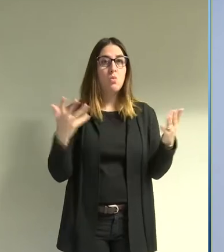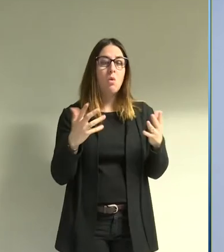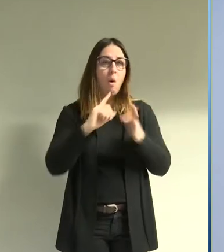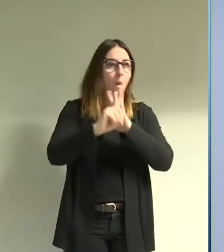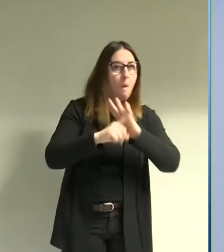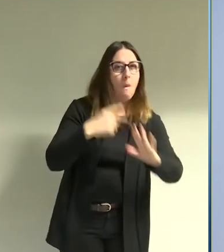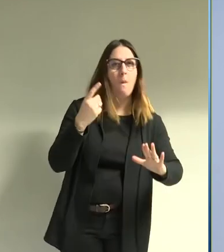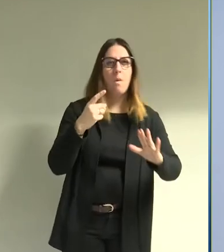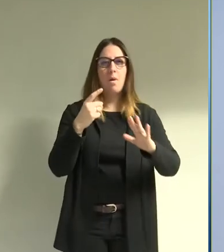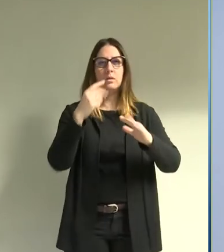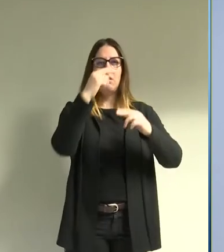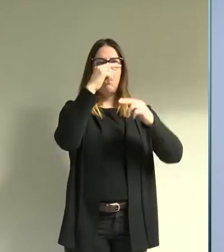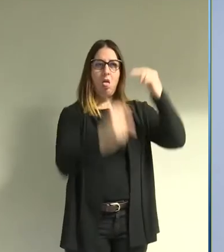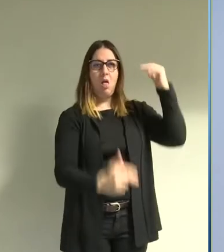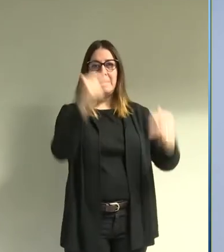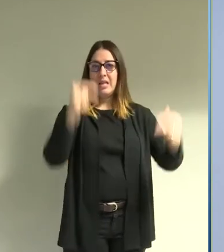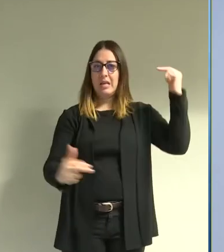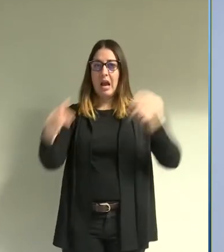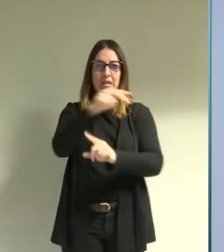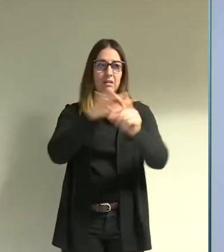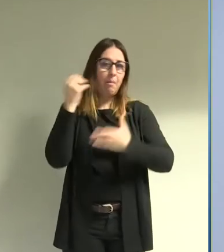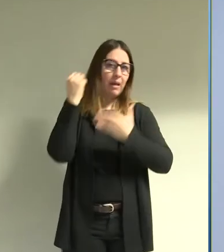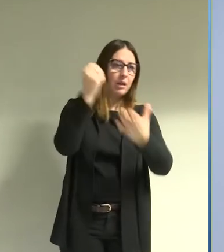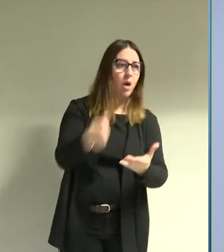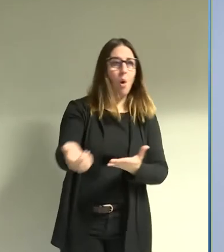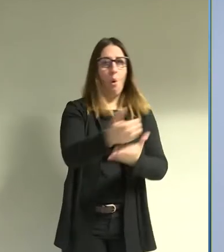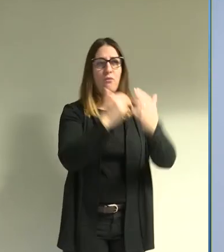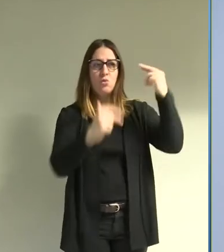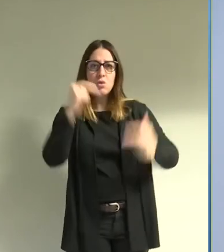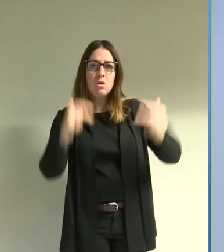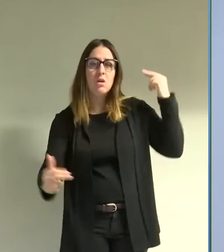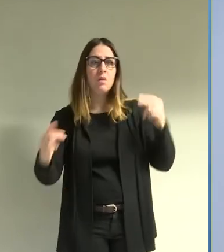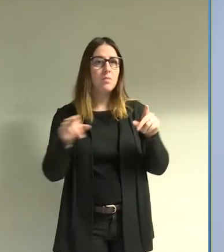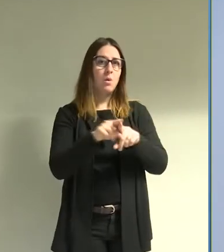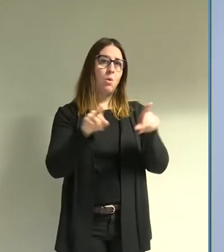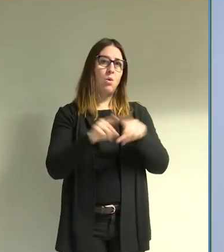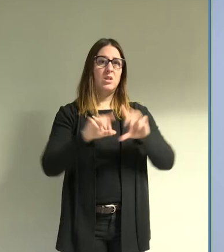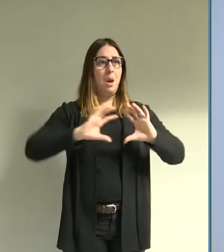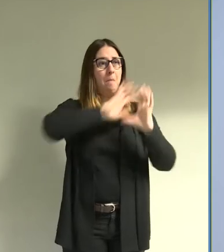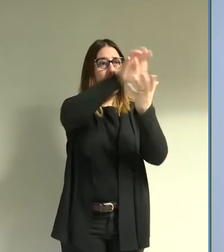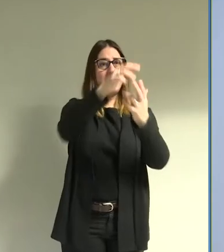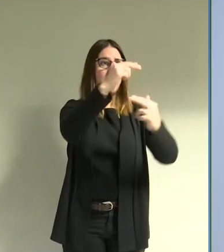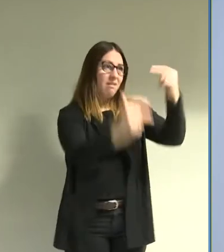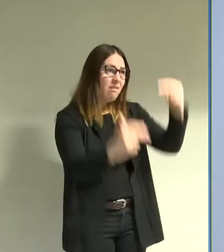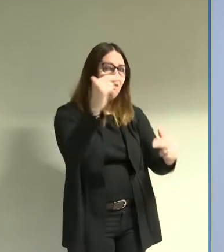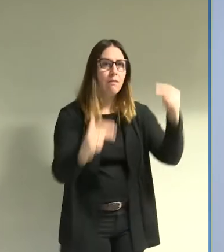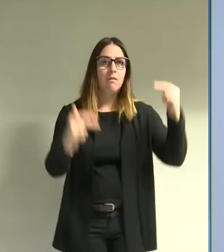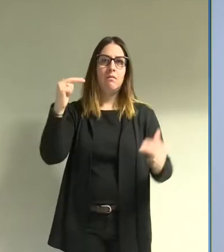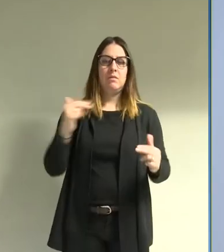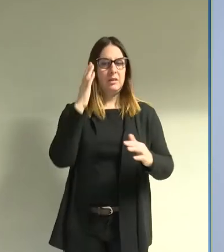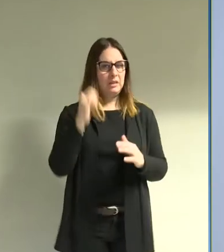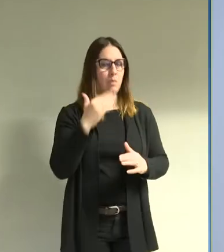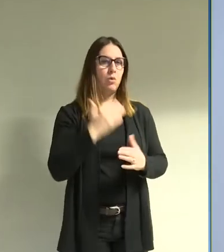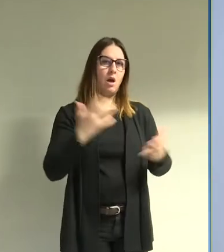expansion des inégalités de patrimoine de revenus et des inégalités à l'échelle de la planète c'est aussi le message que sont venus